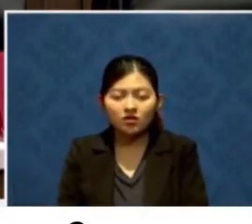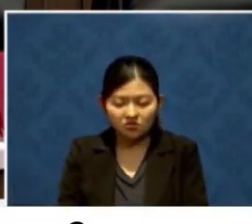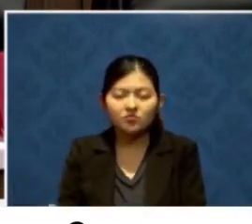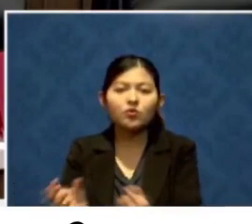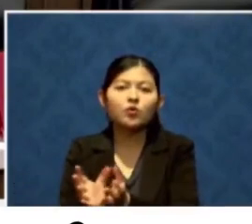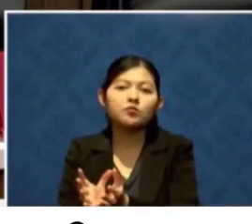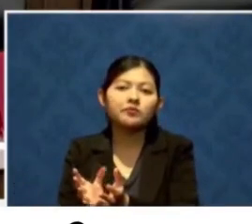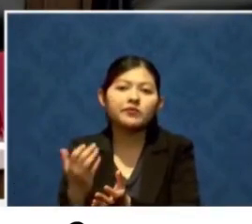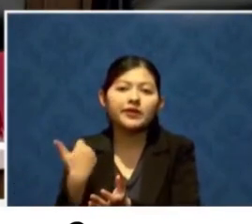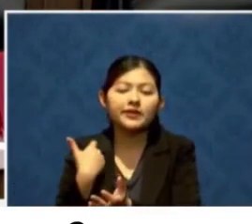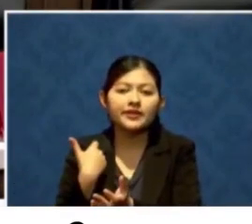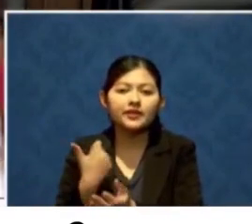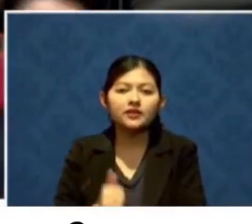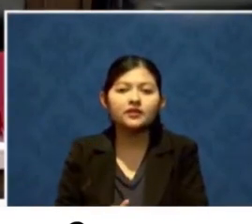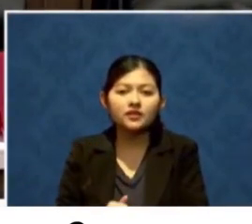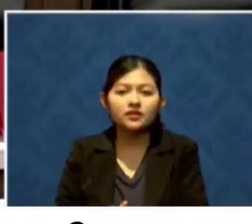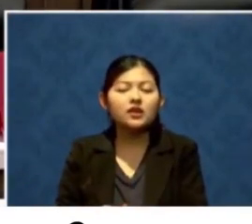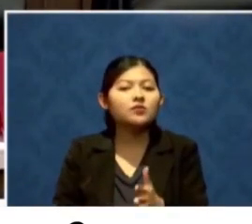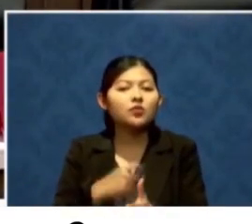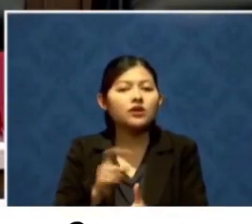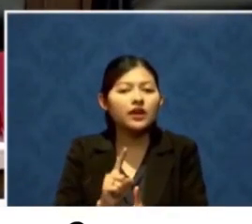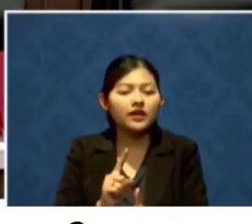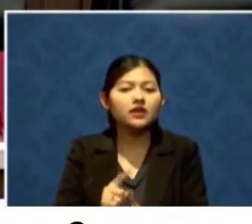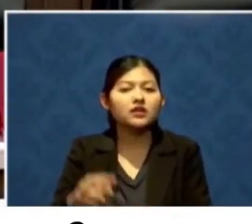ได้ก็เป็นตำรวจไม่ได ้ อันนี้ก็แนวๆว่า